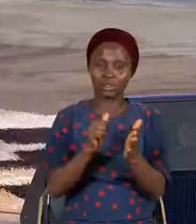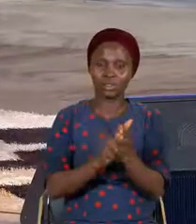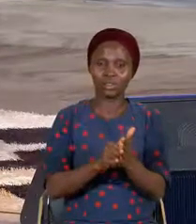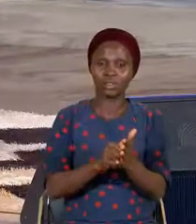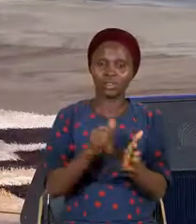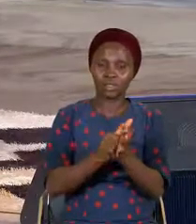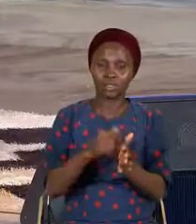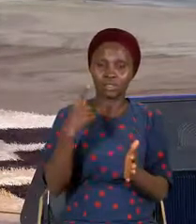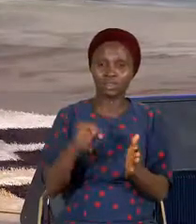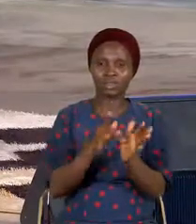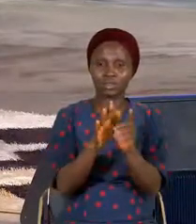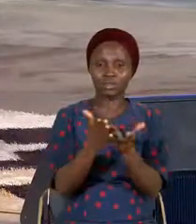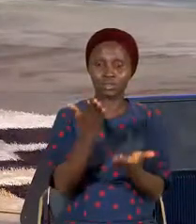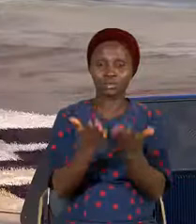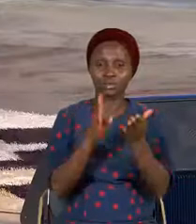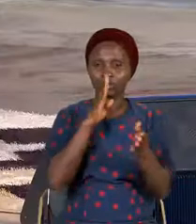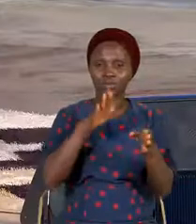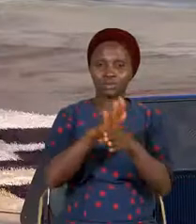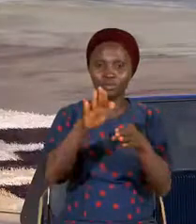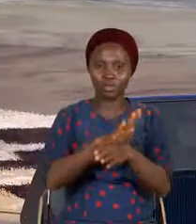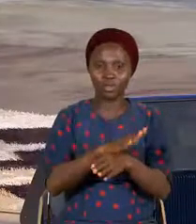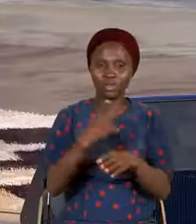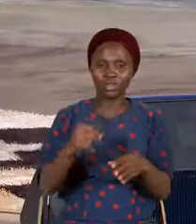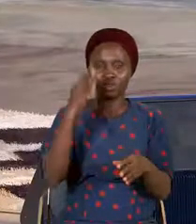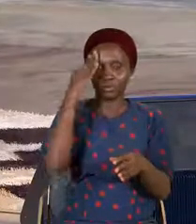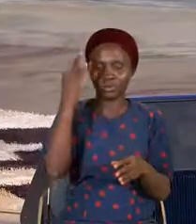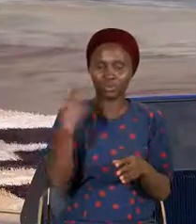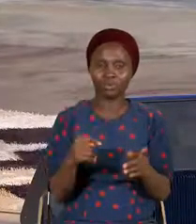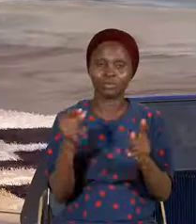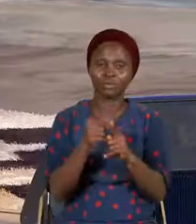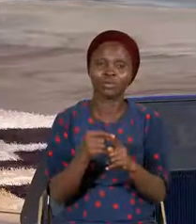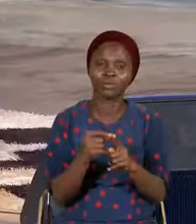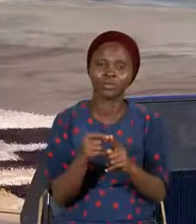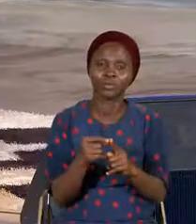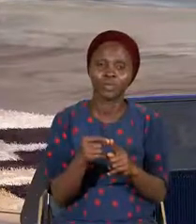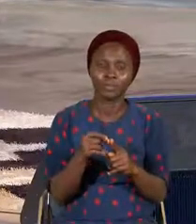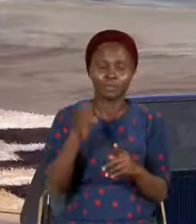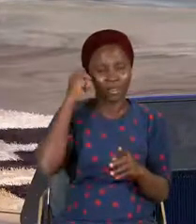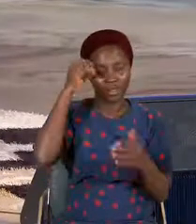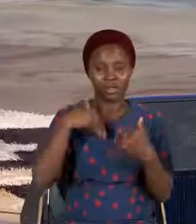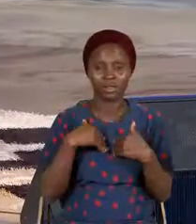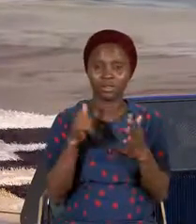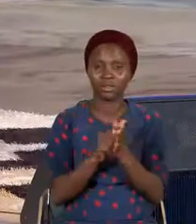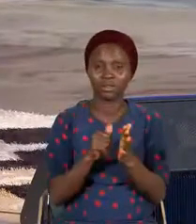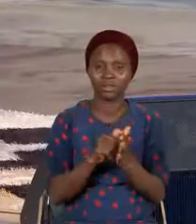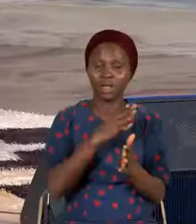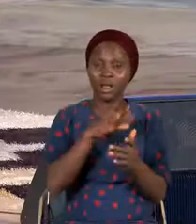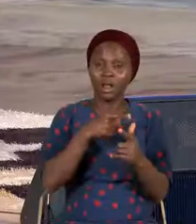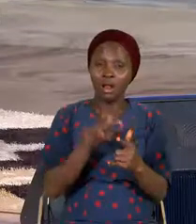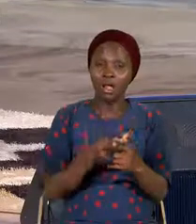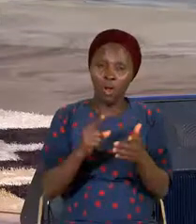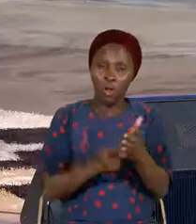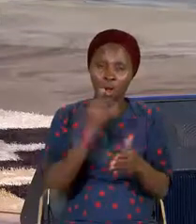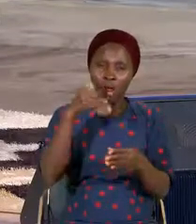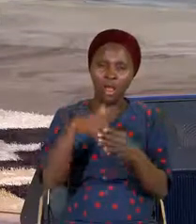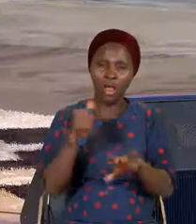Il fait telle chose, il dit, pour que l'écriture soit accomplie. La connaissance de la parole, il avait cela. Mais